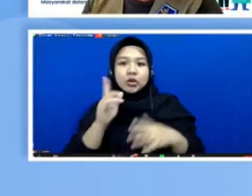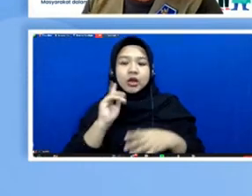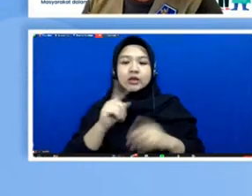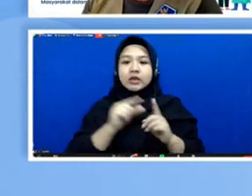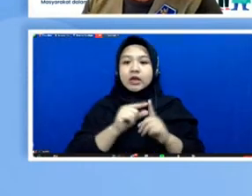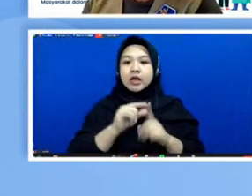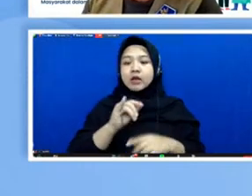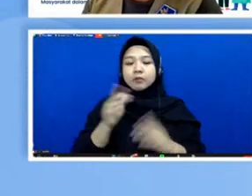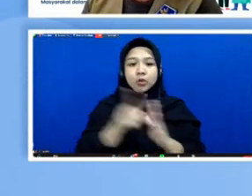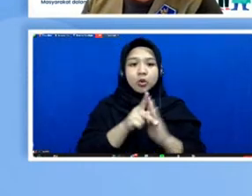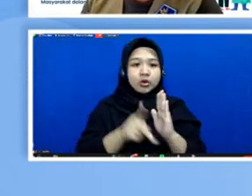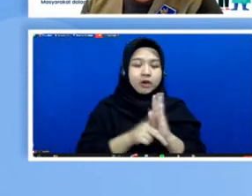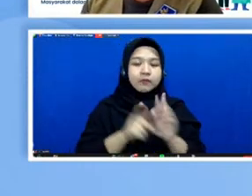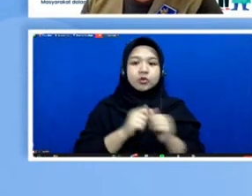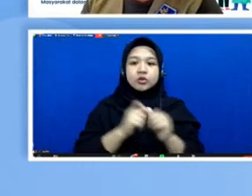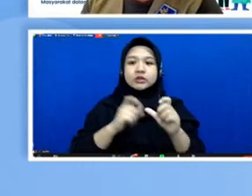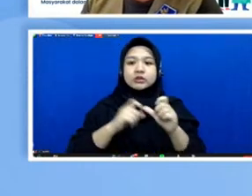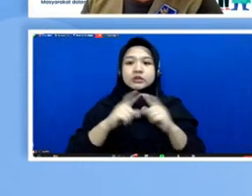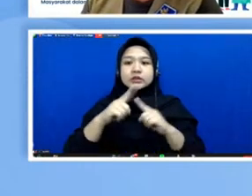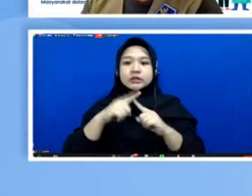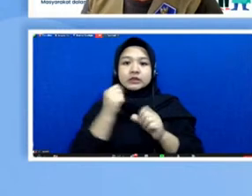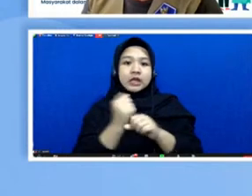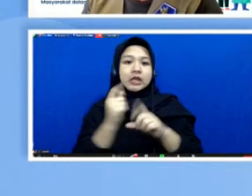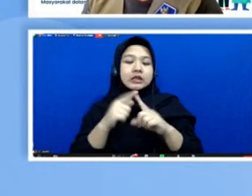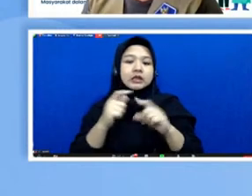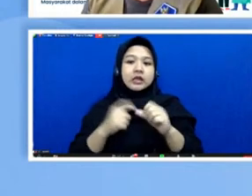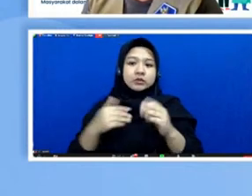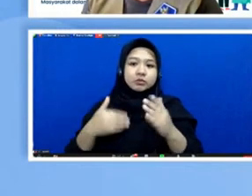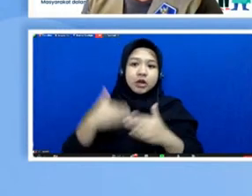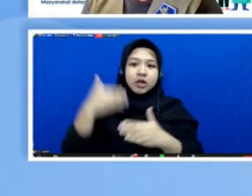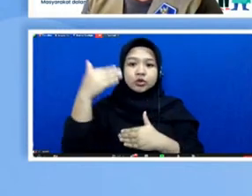kemudian diteruskan oleh Satgas yang